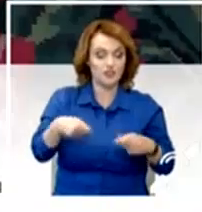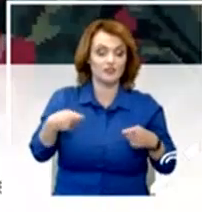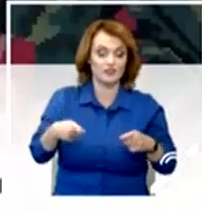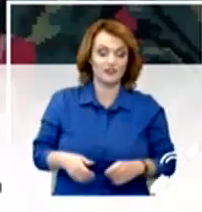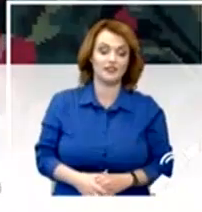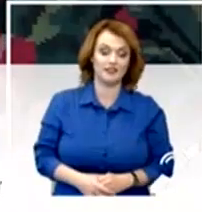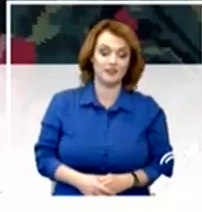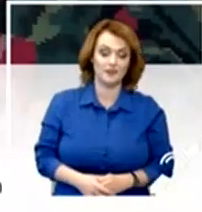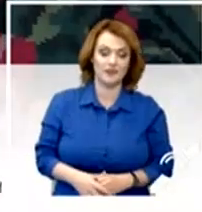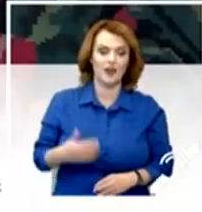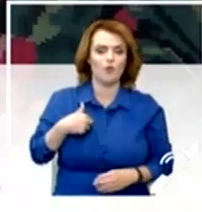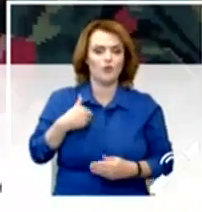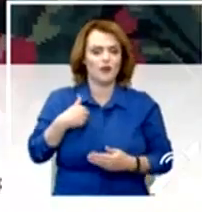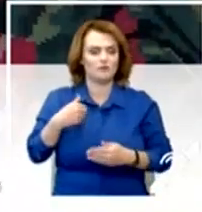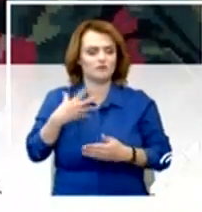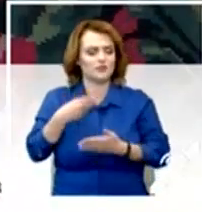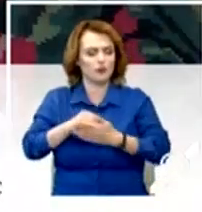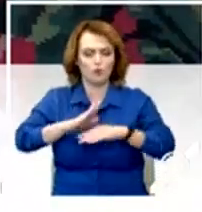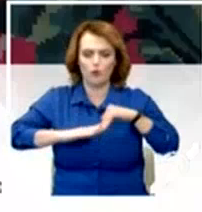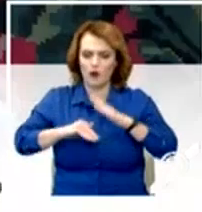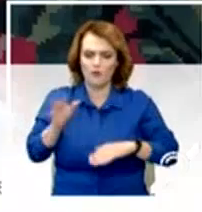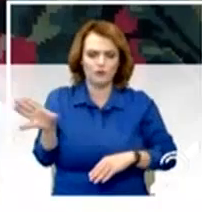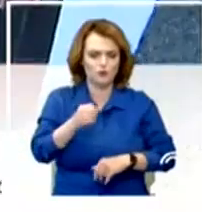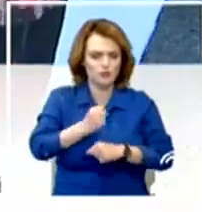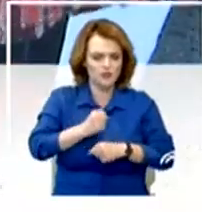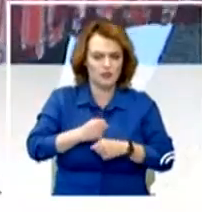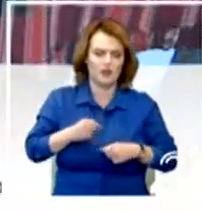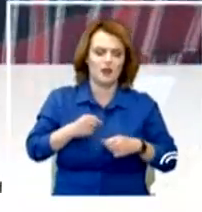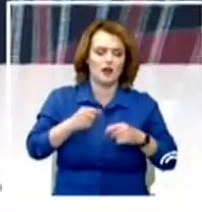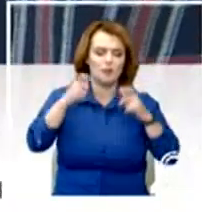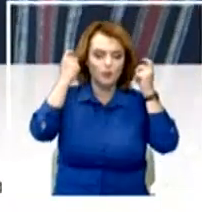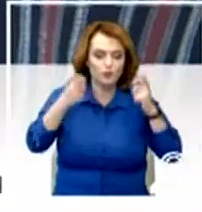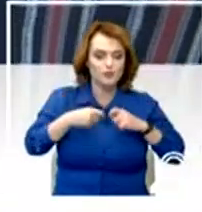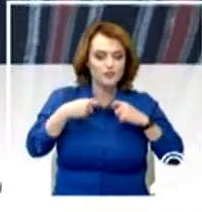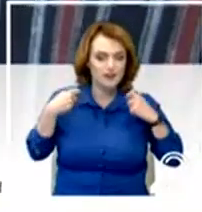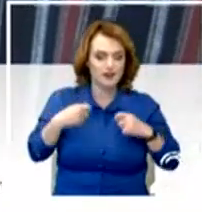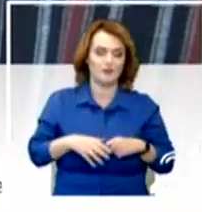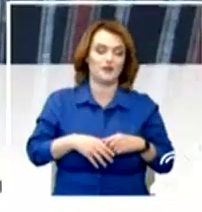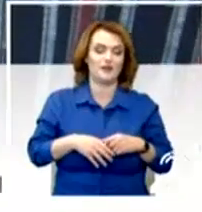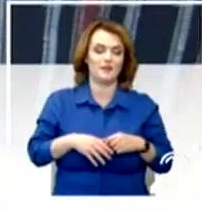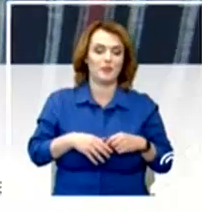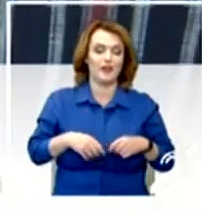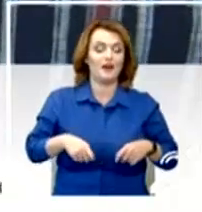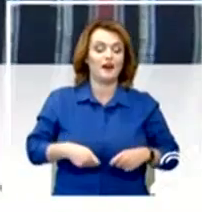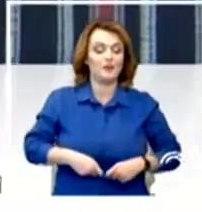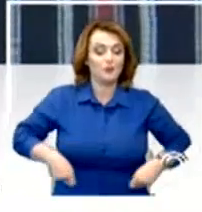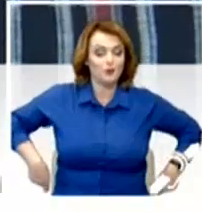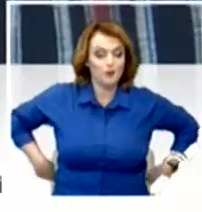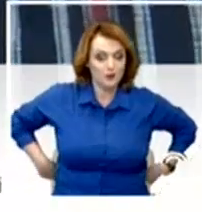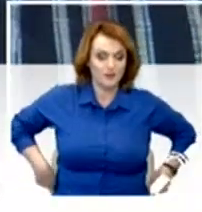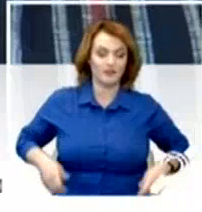catrințe naționale, brâie, prosoape, brobozi, băsmăluțe, covoare